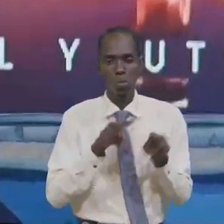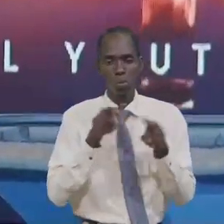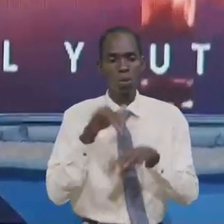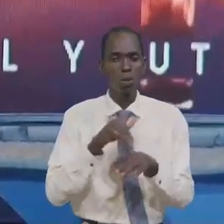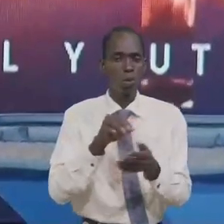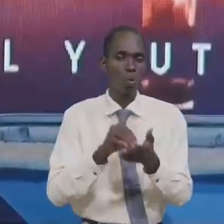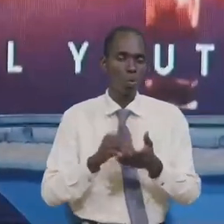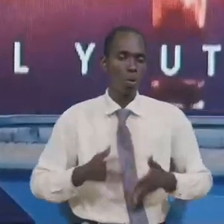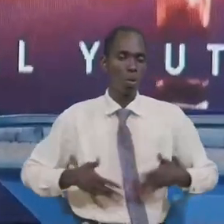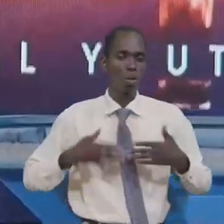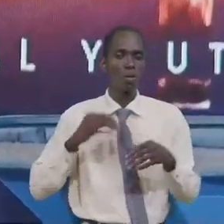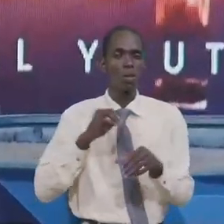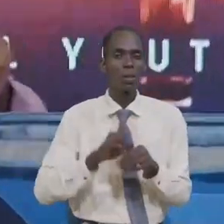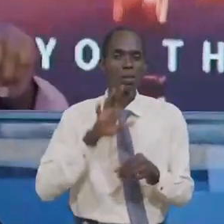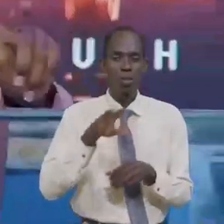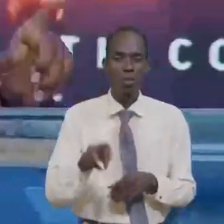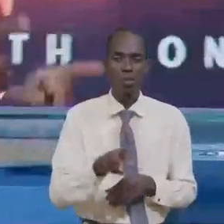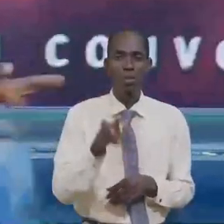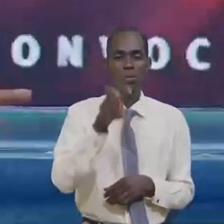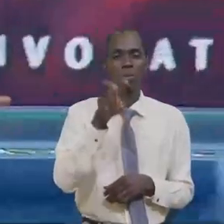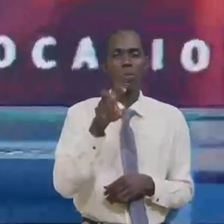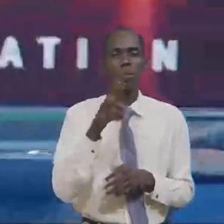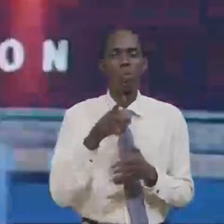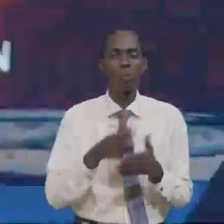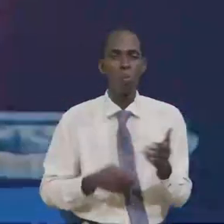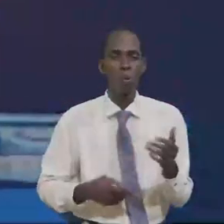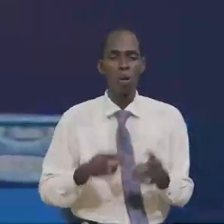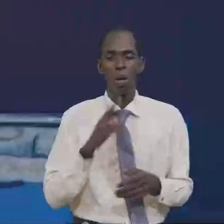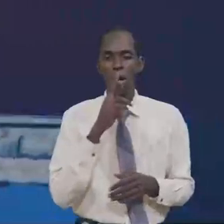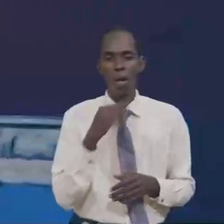voyage qu'est-ce que nous voyons